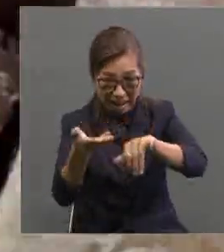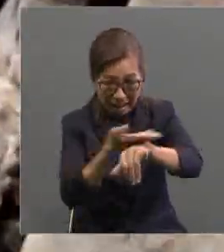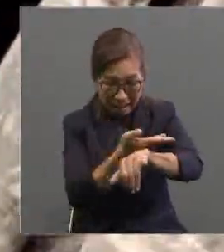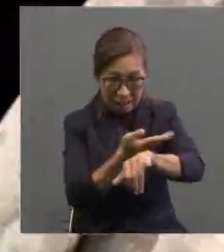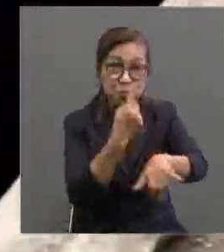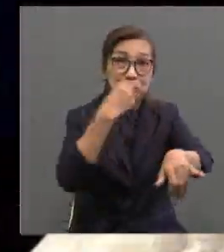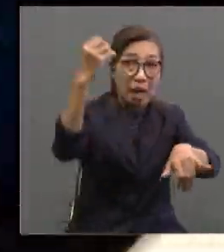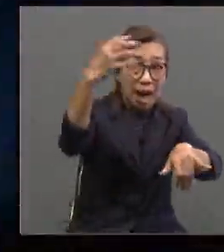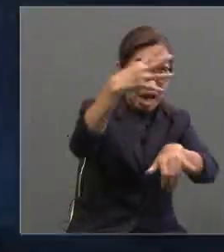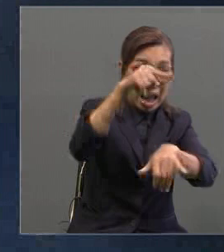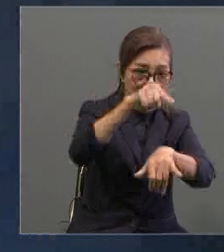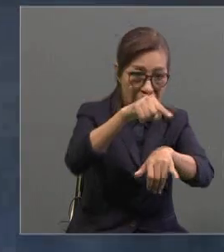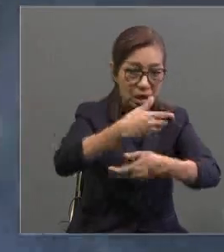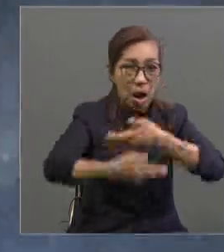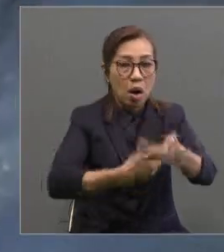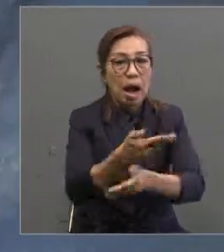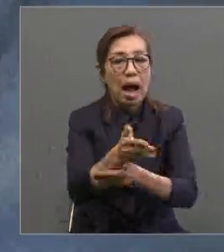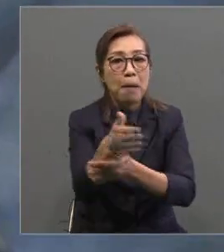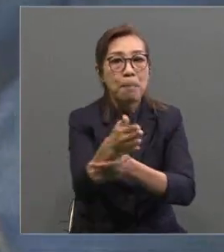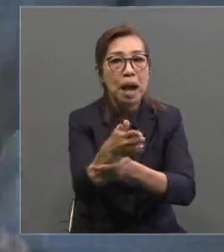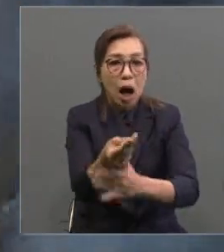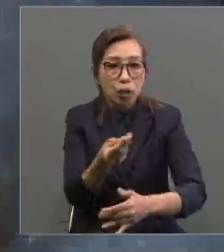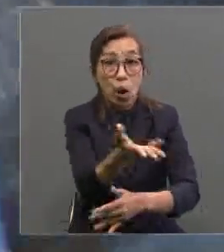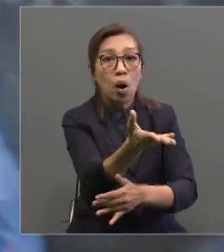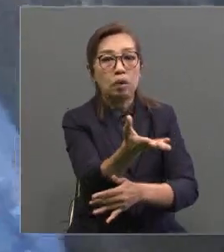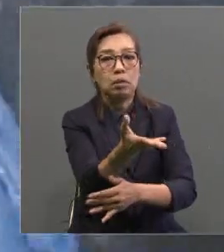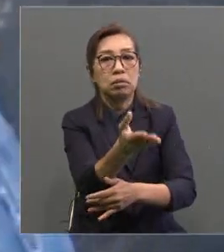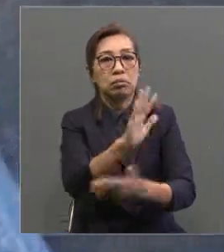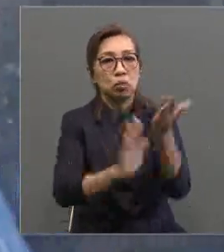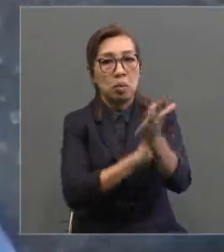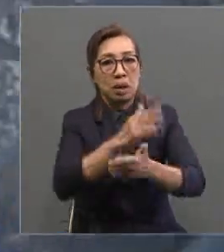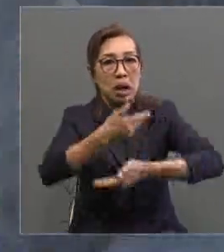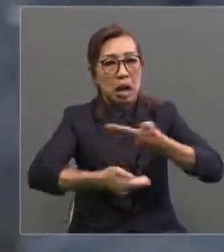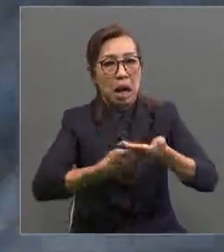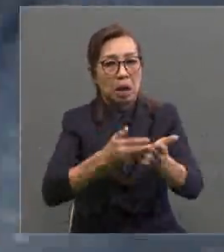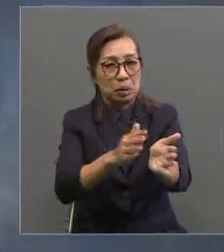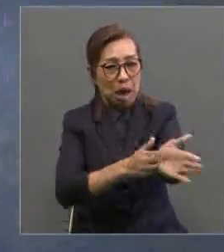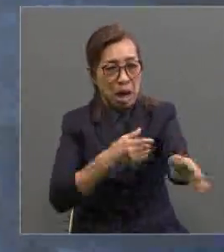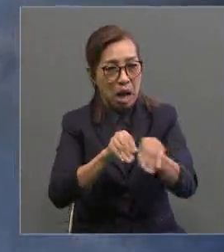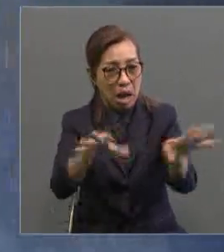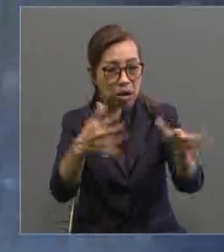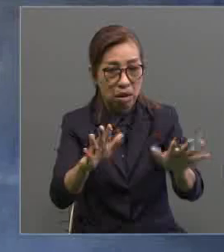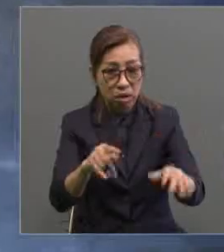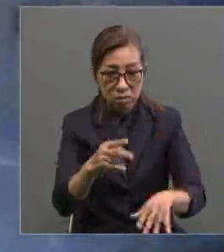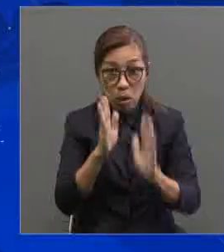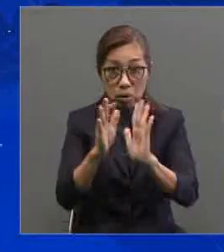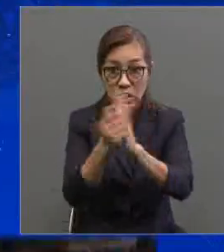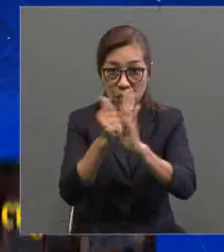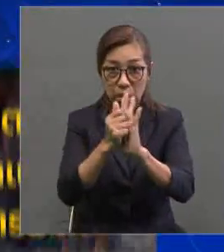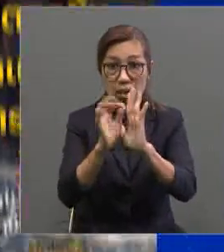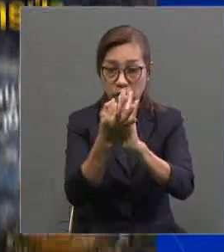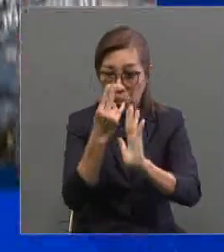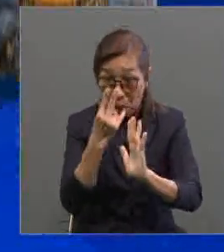จำหน่ายส่งขายทั่วประเทศมานานแล้วด้วยค่ะจนทำไม่มีผู้ที่อ่านข่าวไปแล้วก็แชร์ข้อมูลเป็นวงกว้างทีเดียวค่ะ